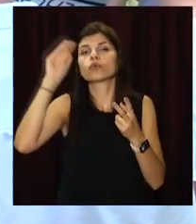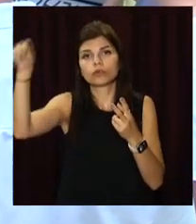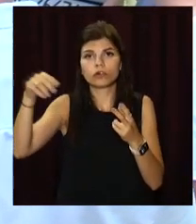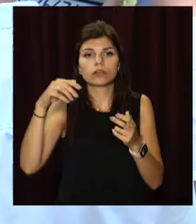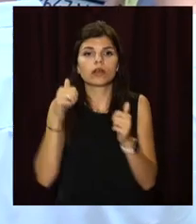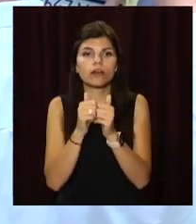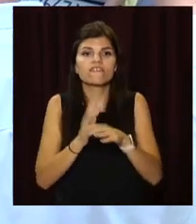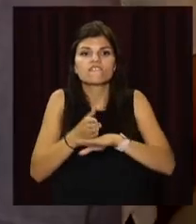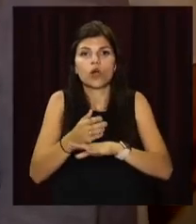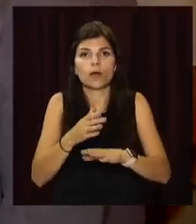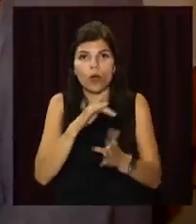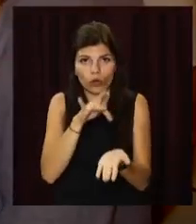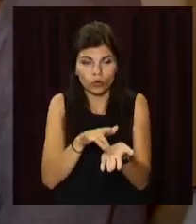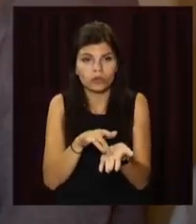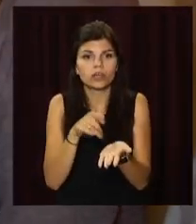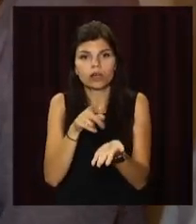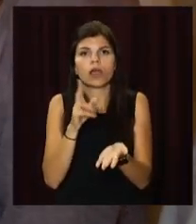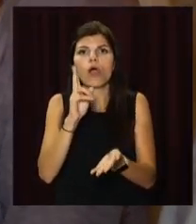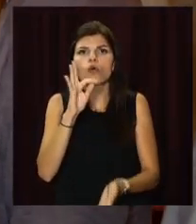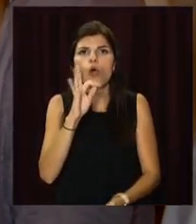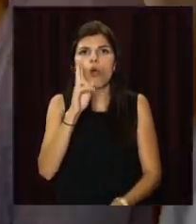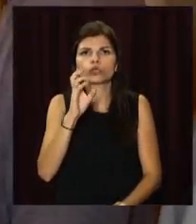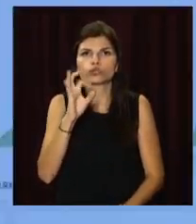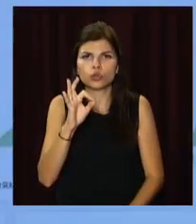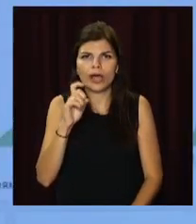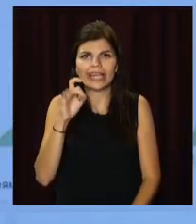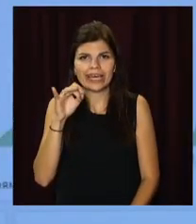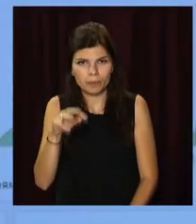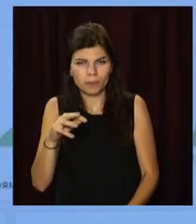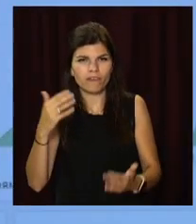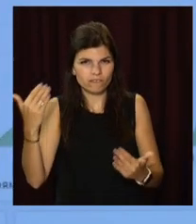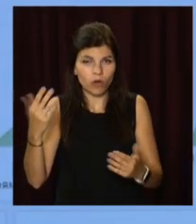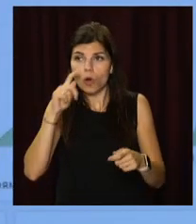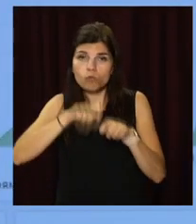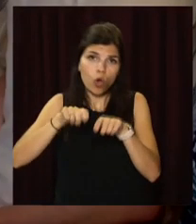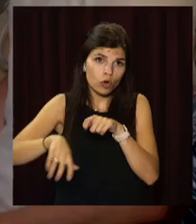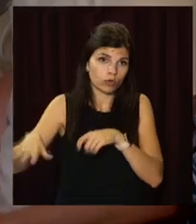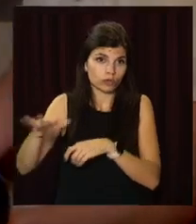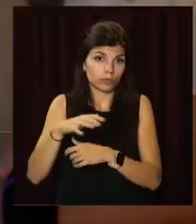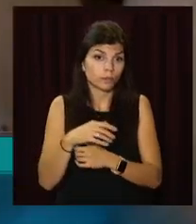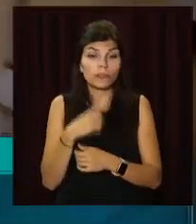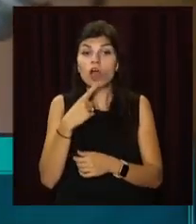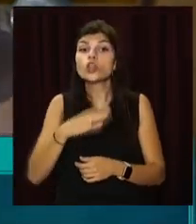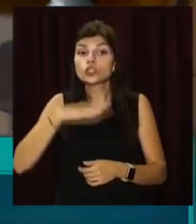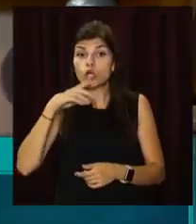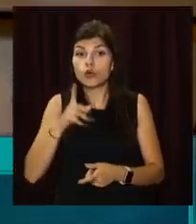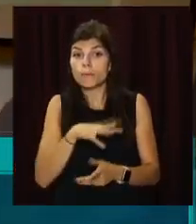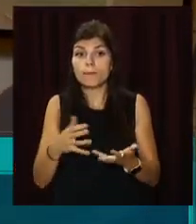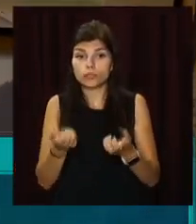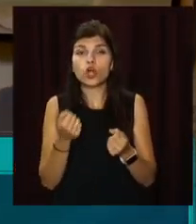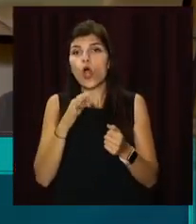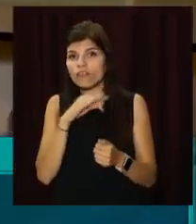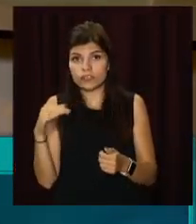пост розташувався на в'їзді до міста і орієнтований на викиди коксохімічних підприємств та Дніпроазоту. Этих данных достаточно для того,